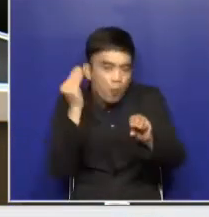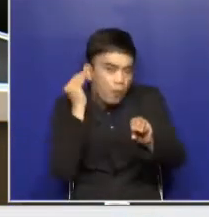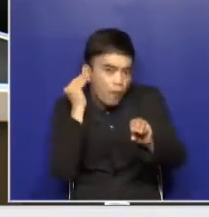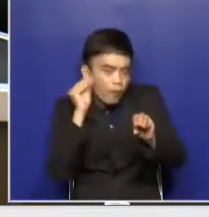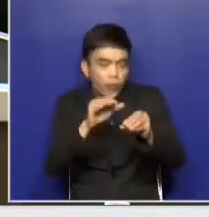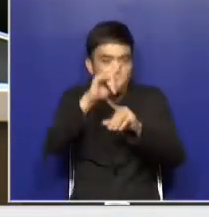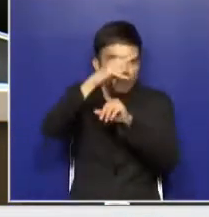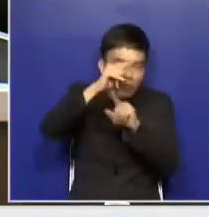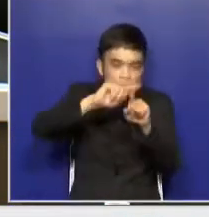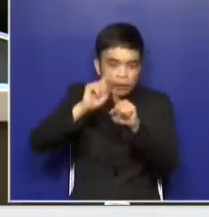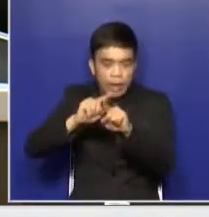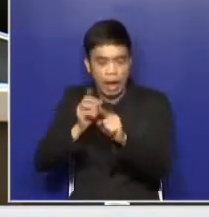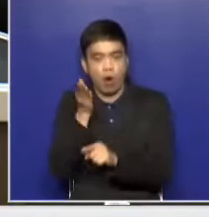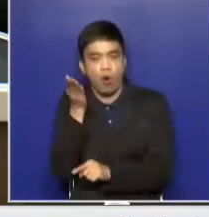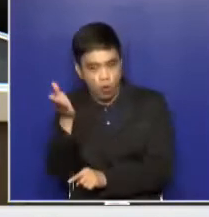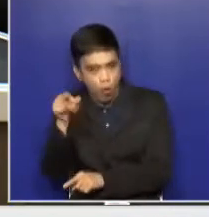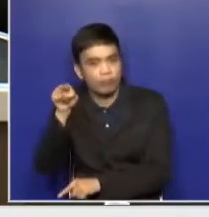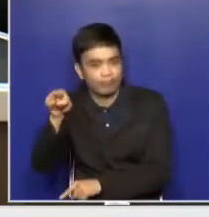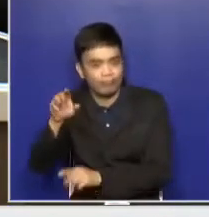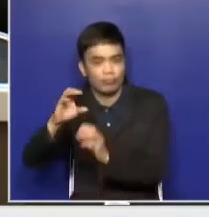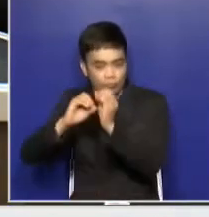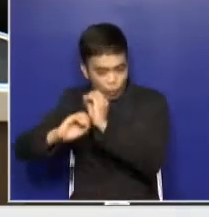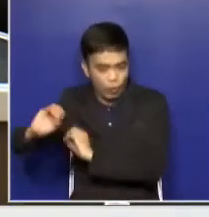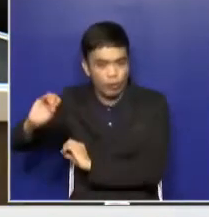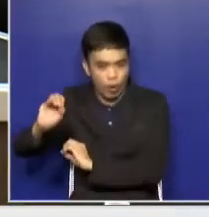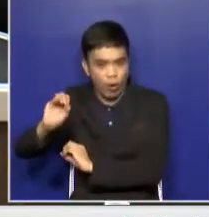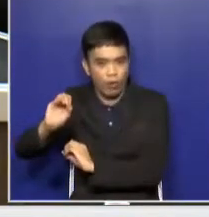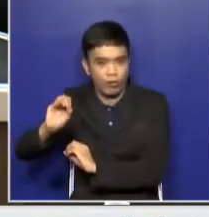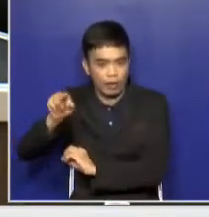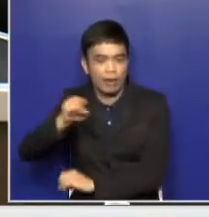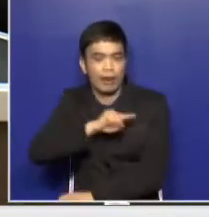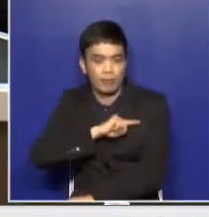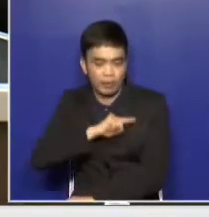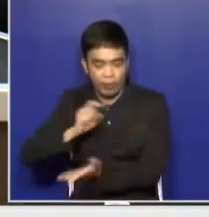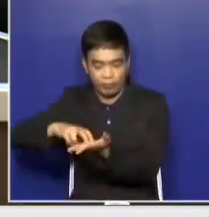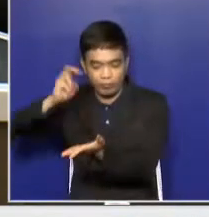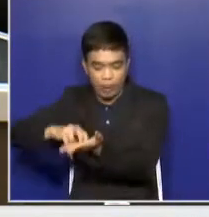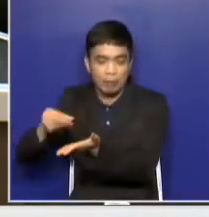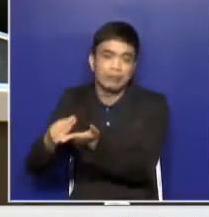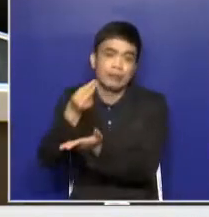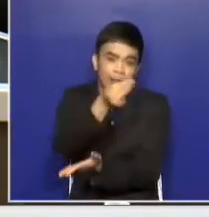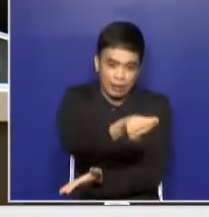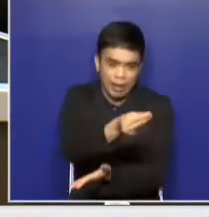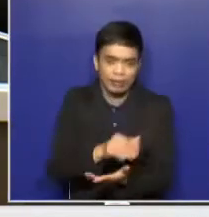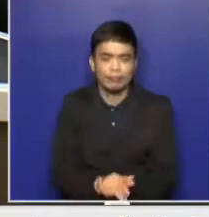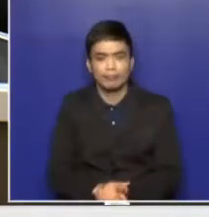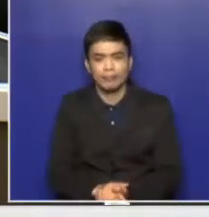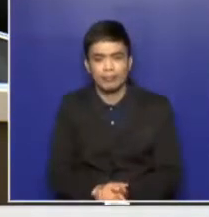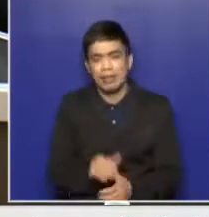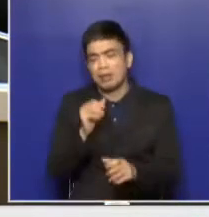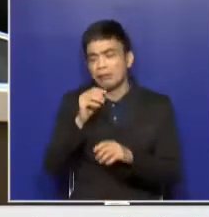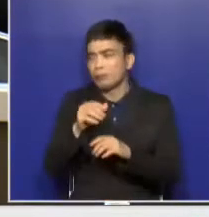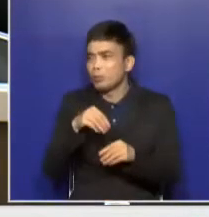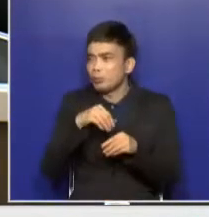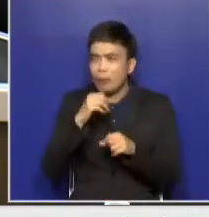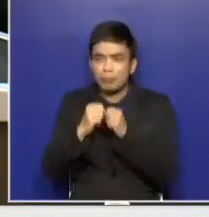มาจากผู้ประกอบการวิทยุกระจายเสียงจำนวนมากว่า ทำวิทยุมาเป็น10ปีแล้วครับแต่ไม่เค